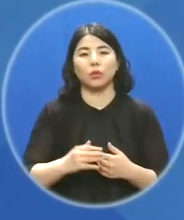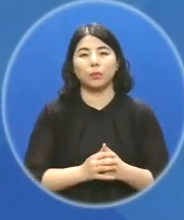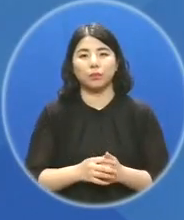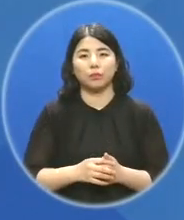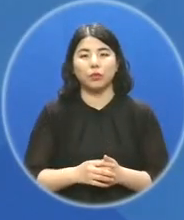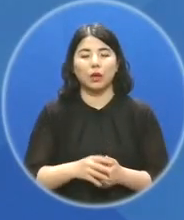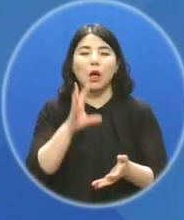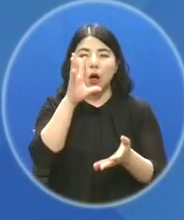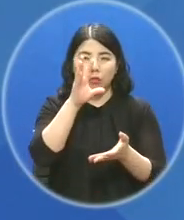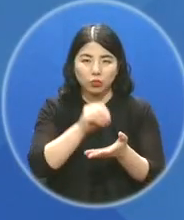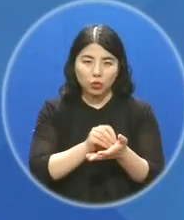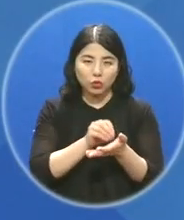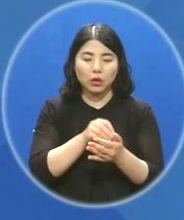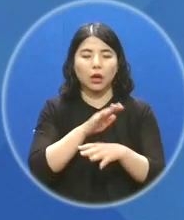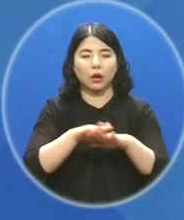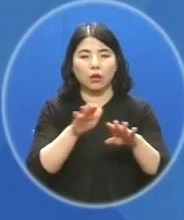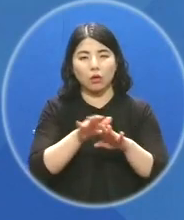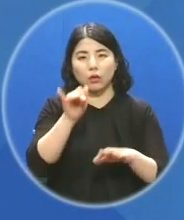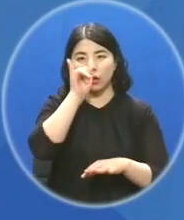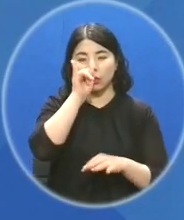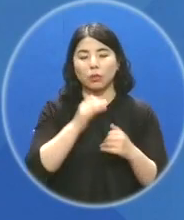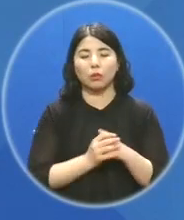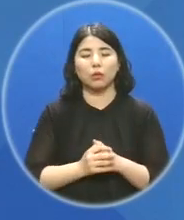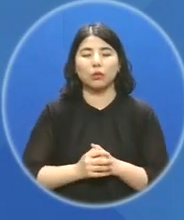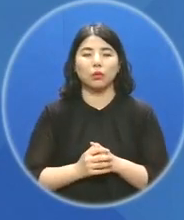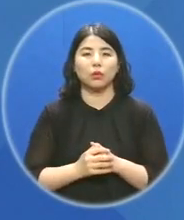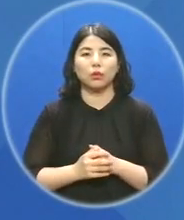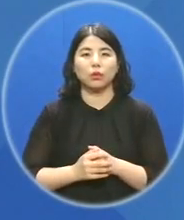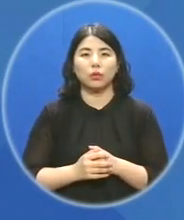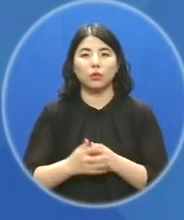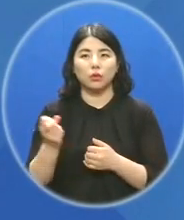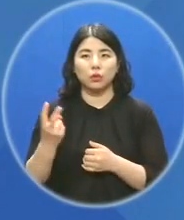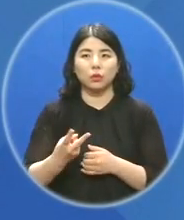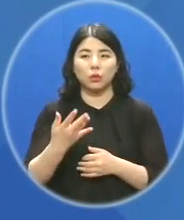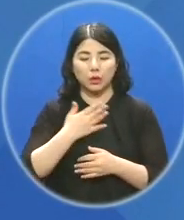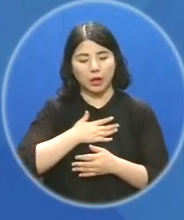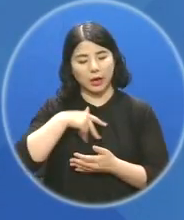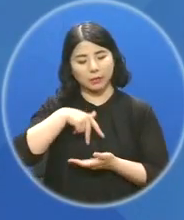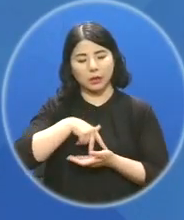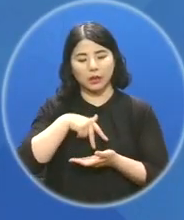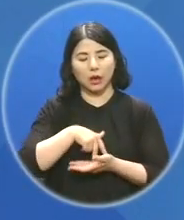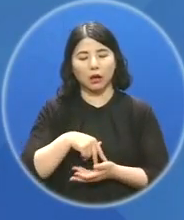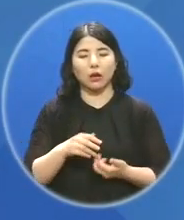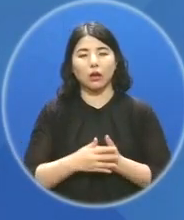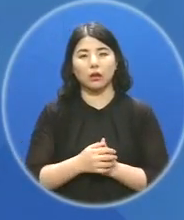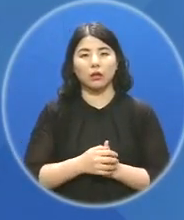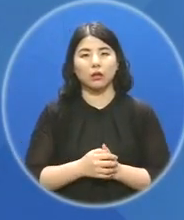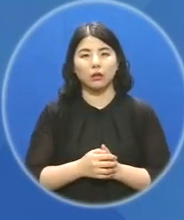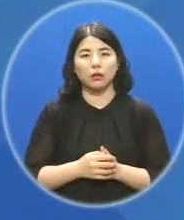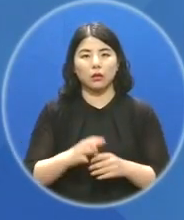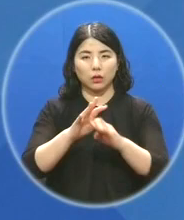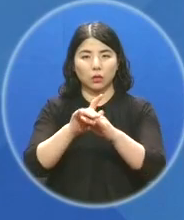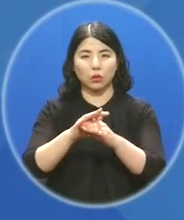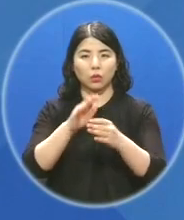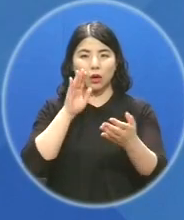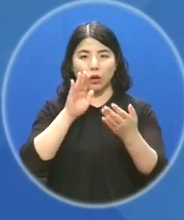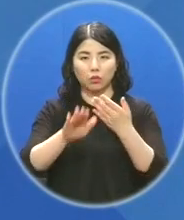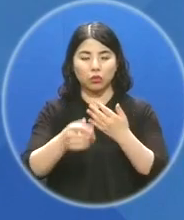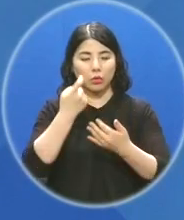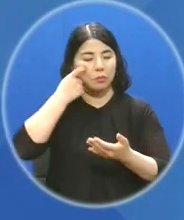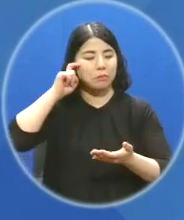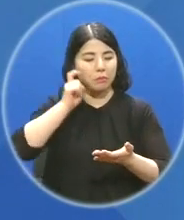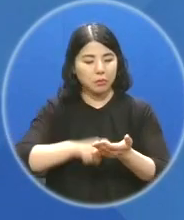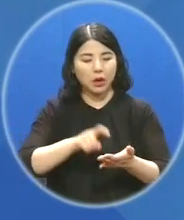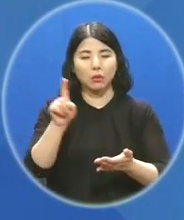이런 어떤 묵은 숙제를 푸는 게 하나가 있고 또 제 시각에서는 코로나 사태 때 우리가 발견한